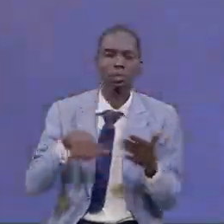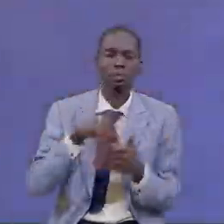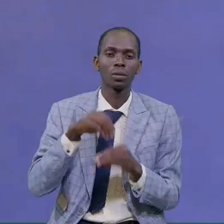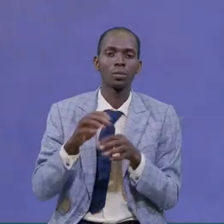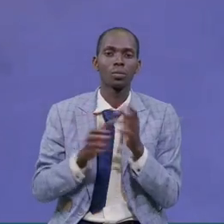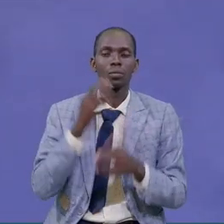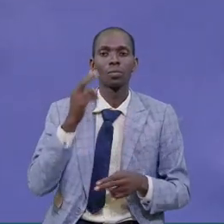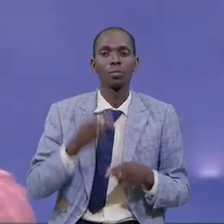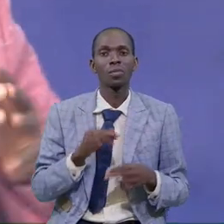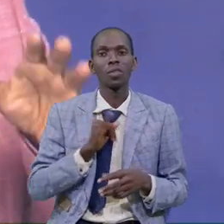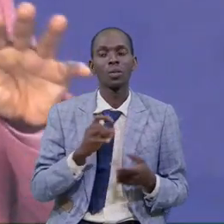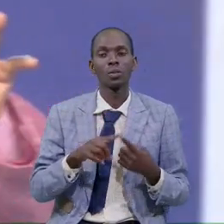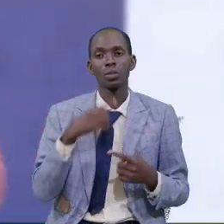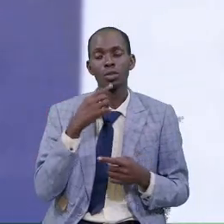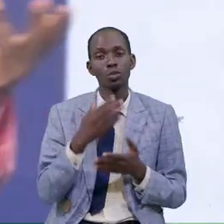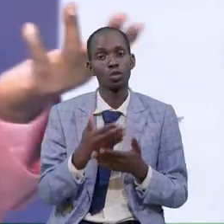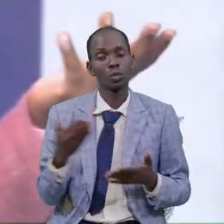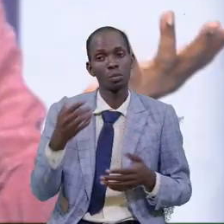Je dois vous dire ceci.